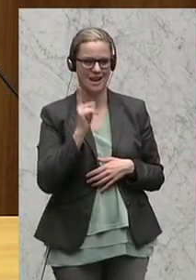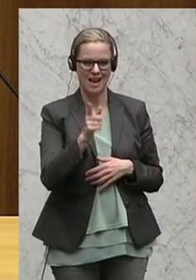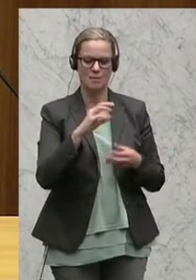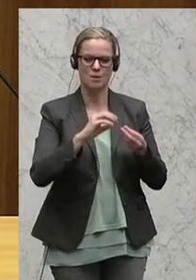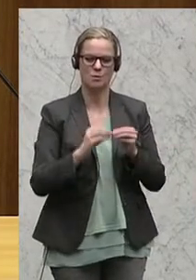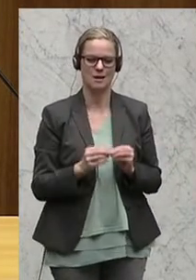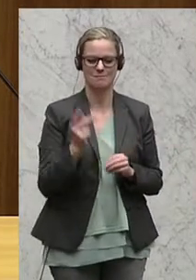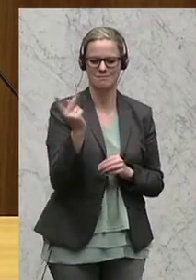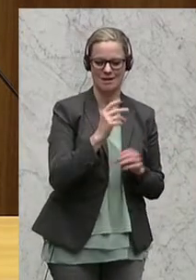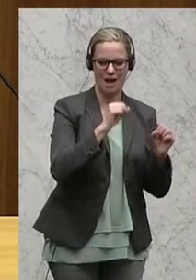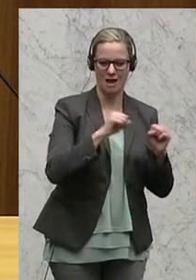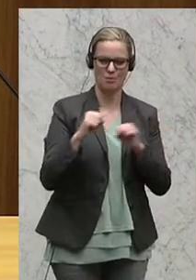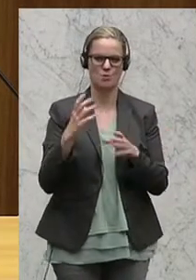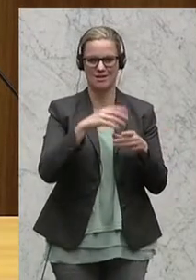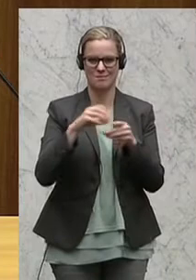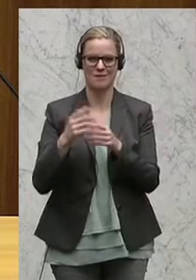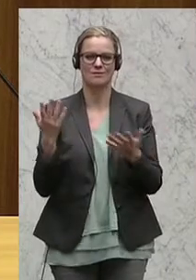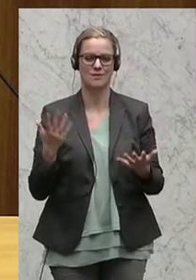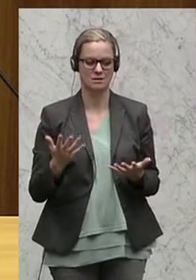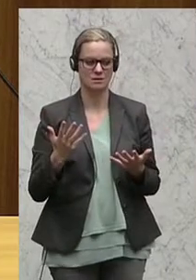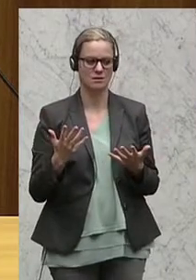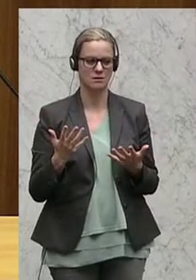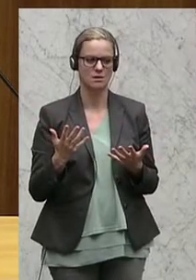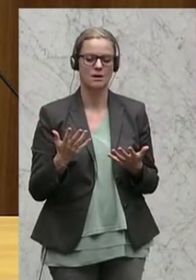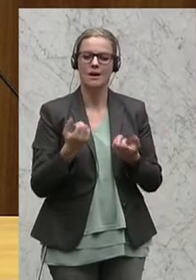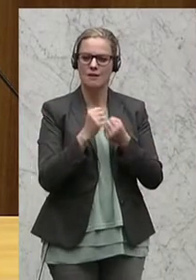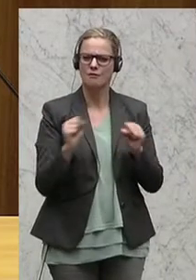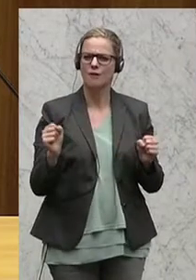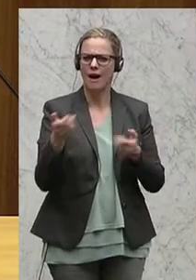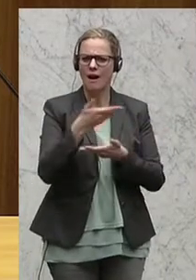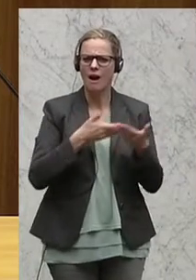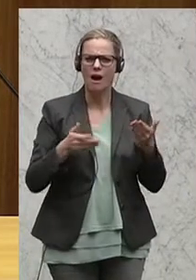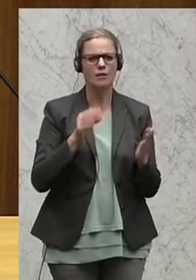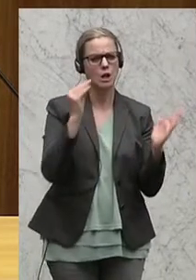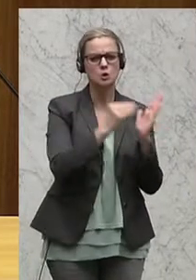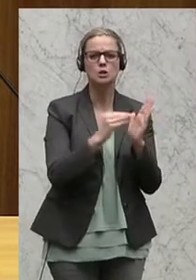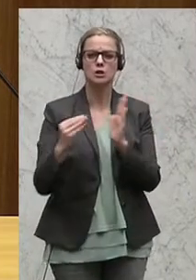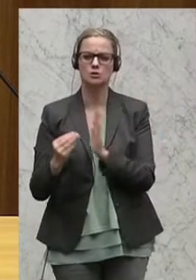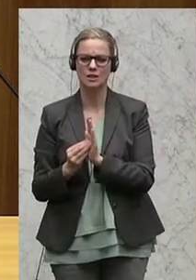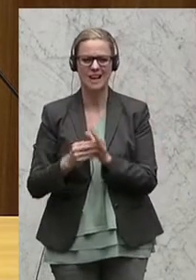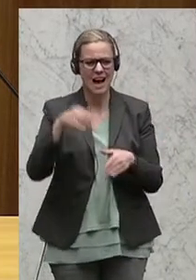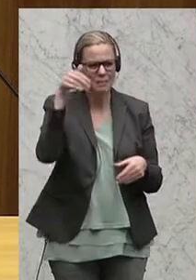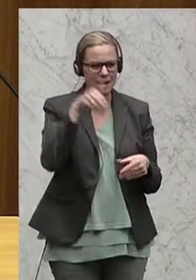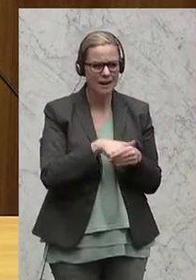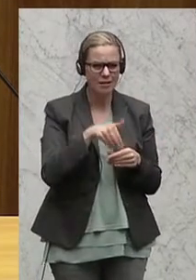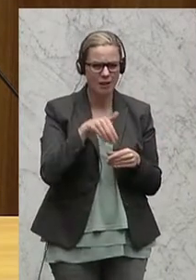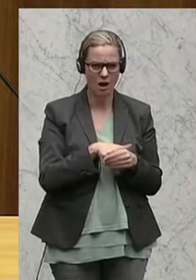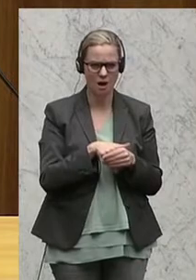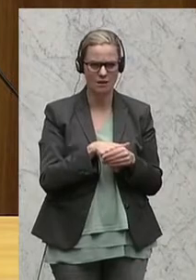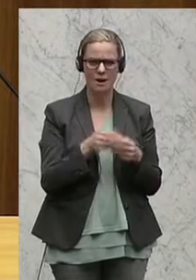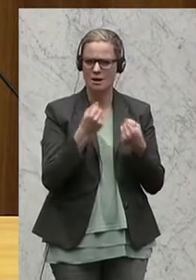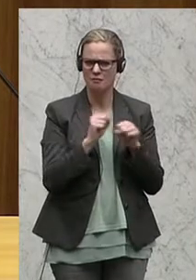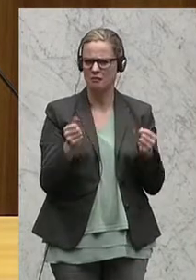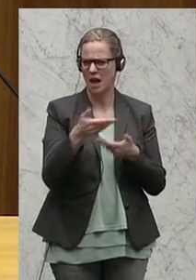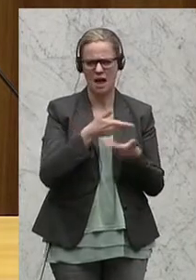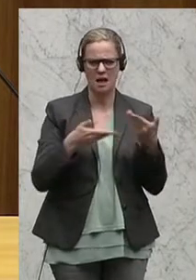das wir bei beiden Abkommen haben, ist jenes, dass Freihandel draufsteht und dass viele Dinge drin sind, die mit Freihandel